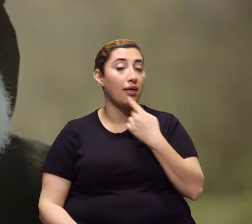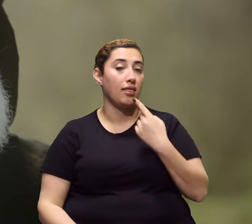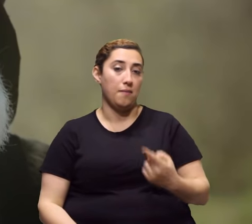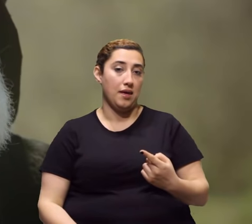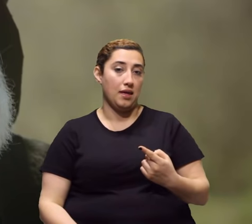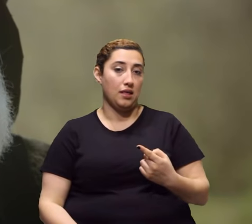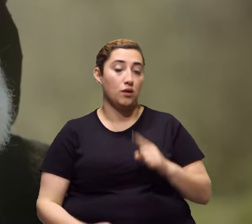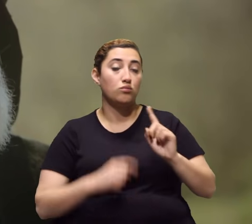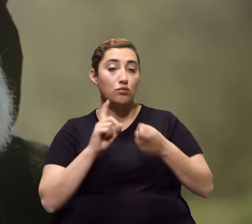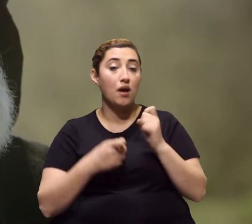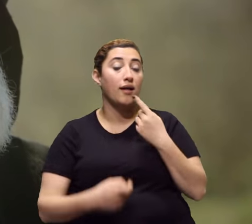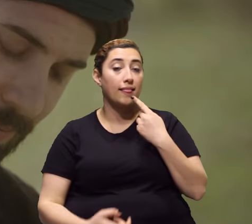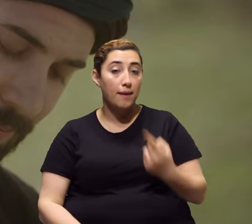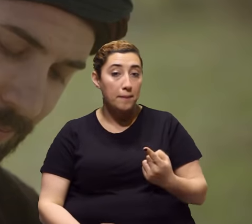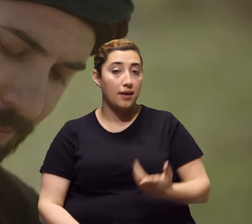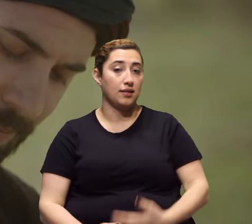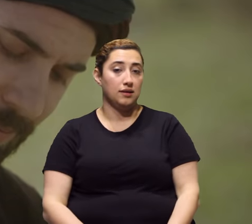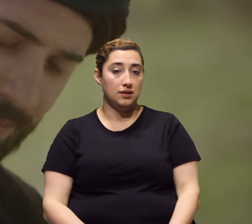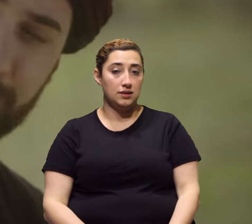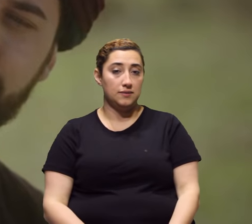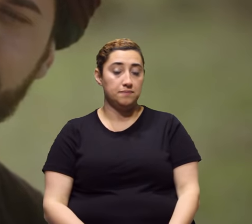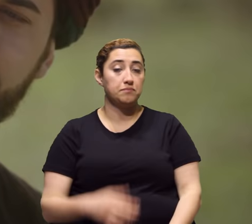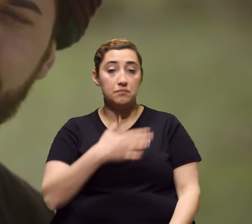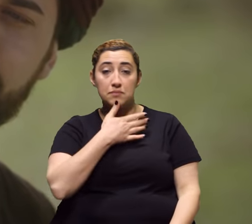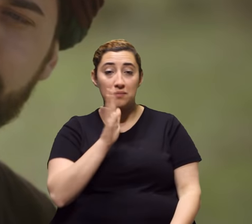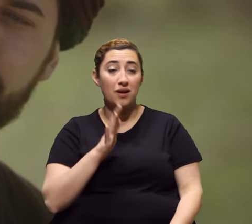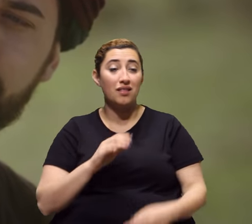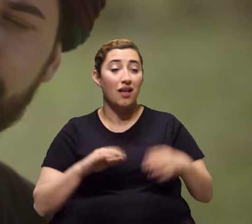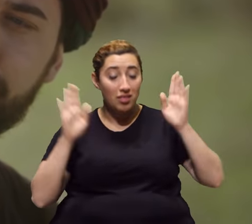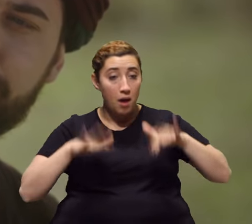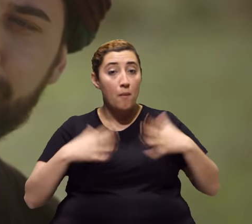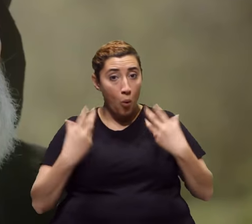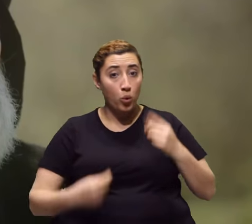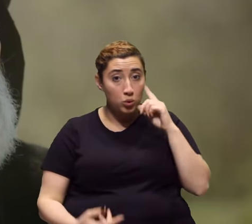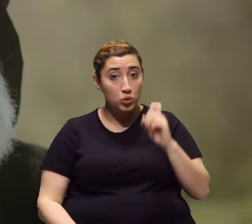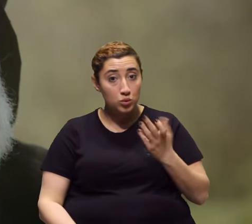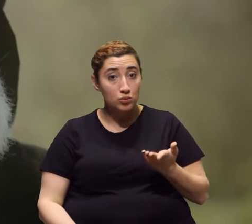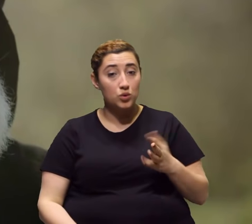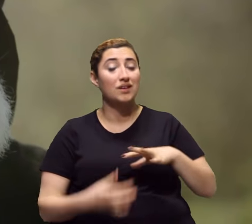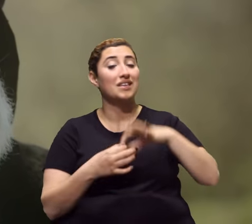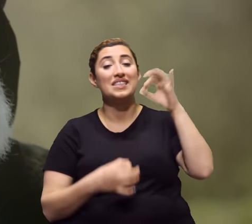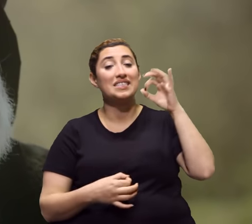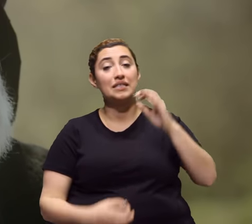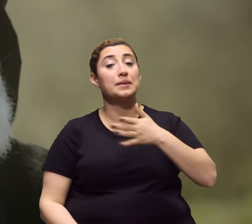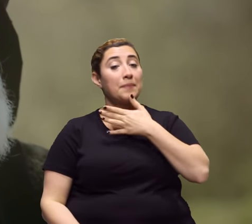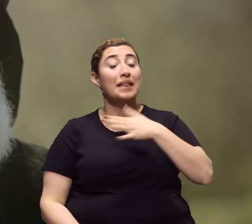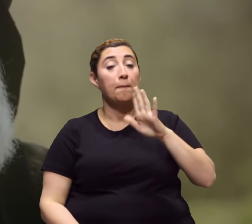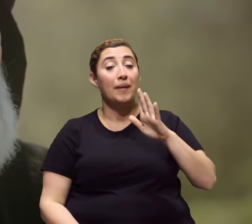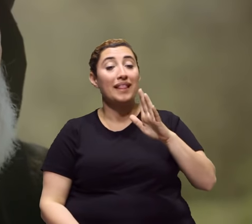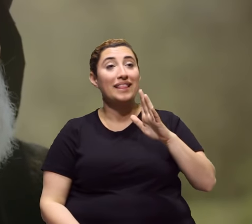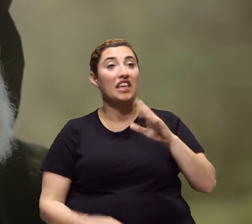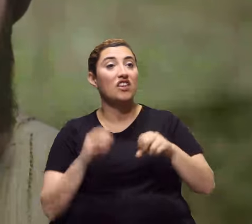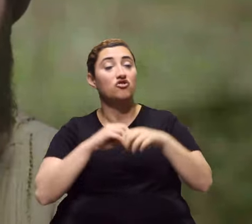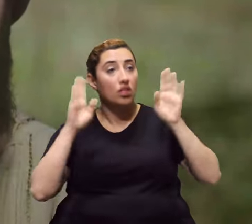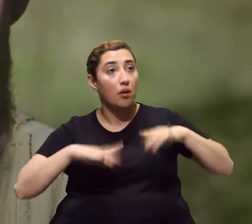Bilmektir, bulmaktır. Bilmeden tapma olur mu? İnsan bilmediğine